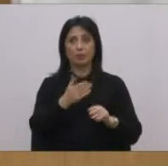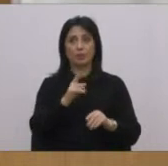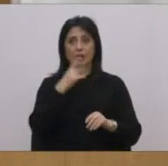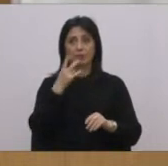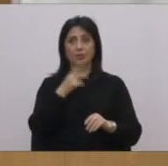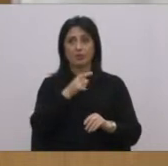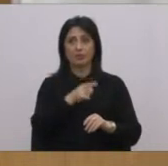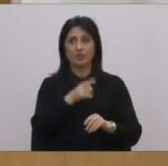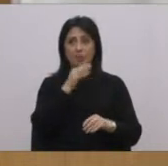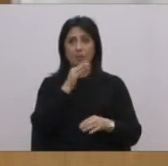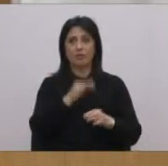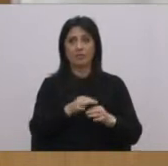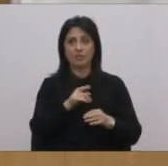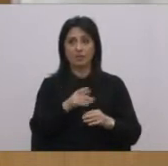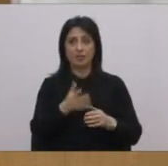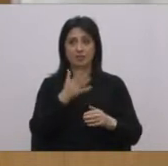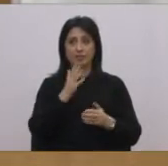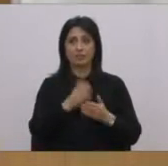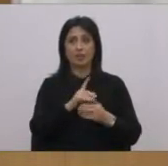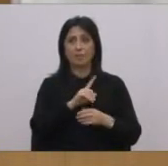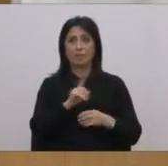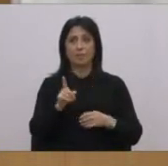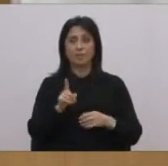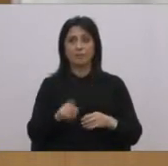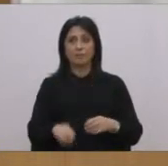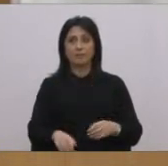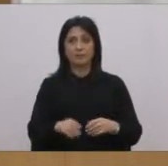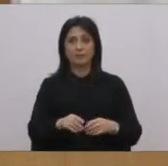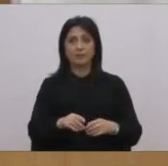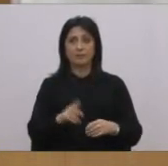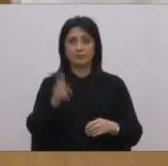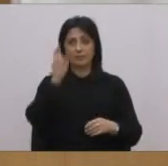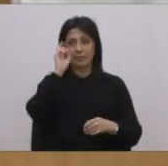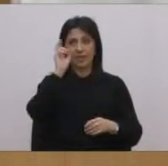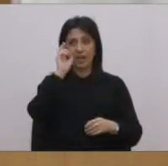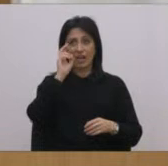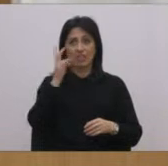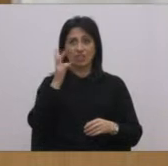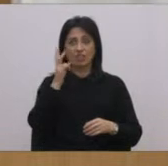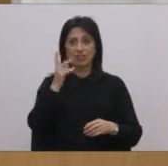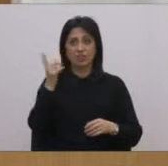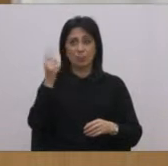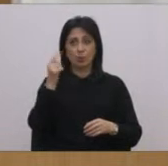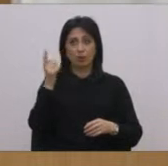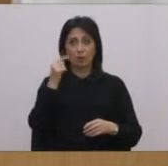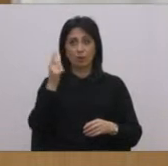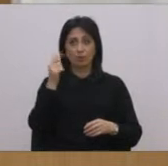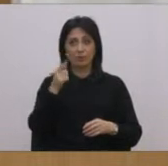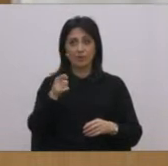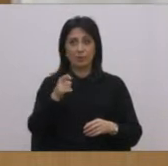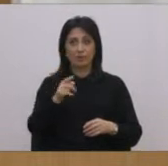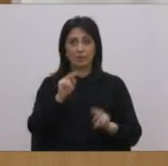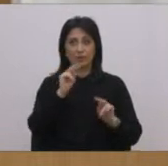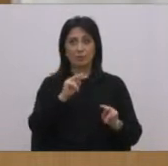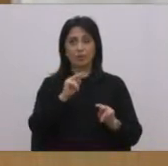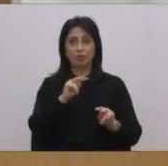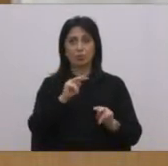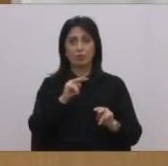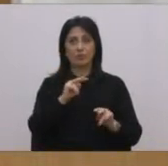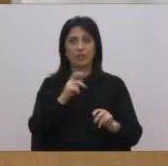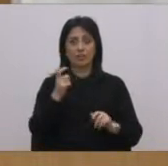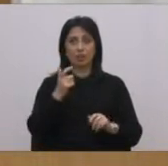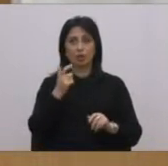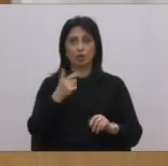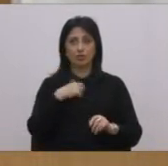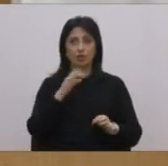ratkma unda tken pasukhisgveloba tskhadi aris, magram khelisuplebidan unda modiodes amis patronoba. Chvero